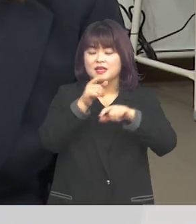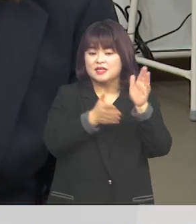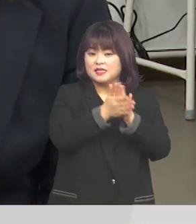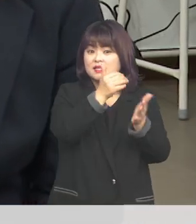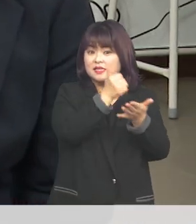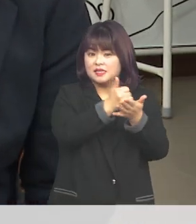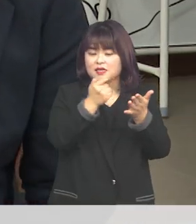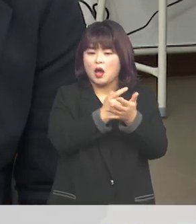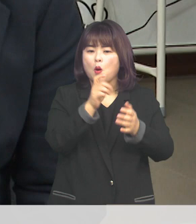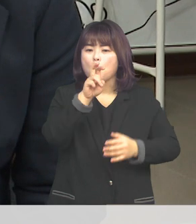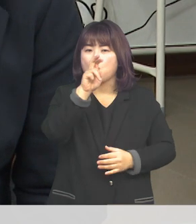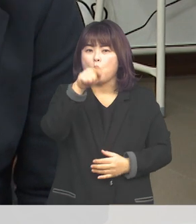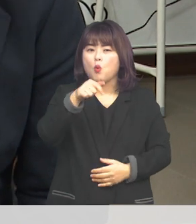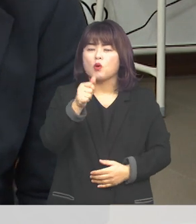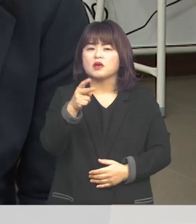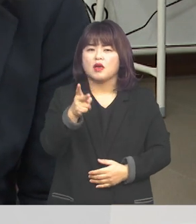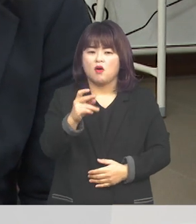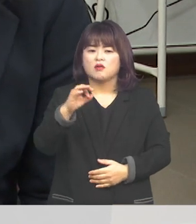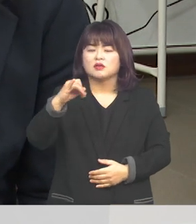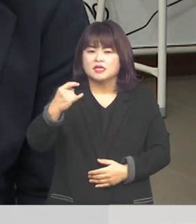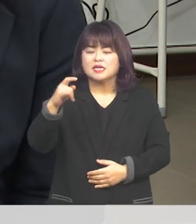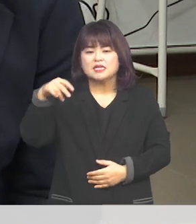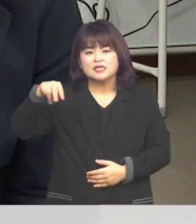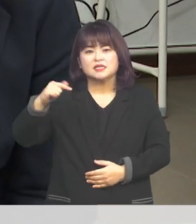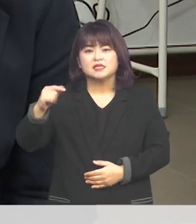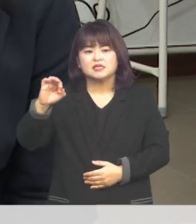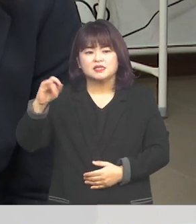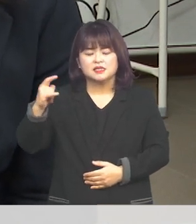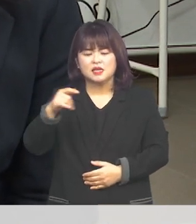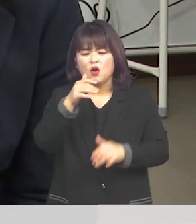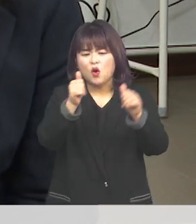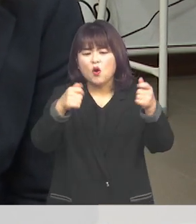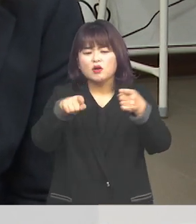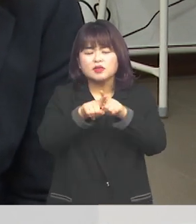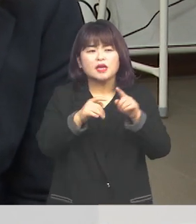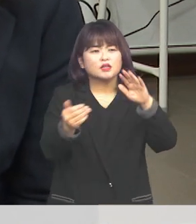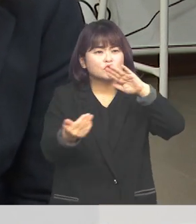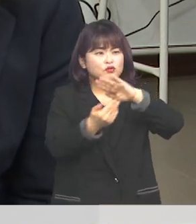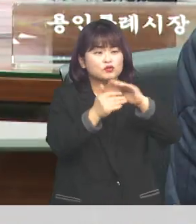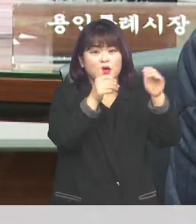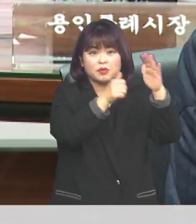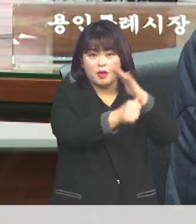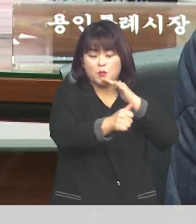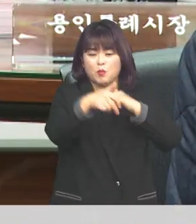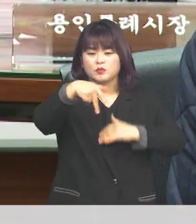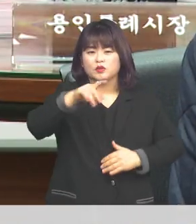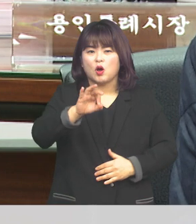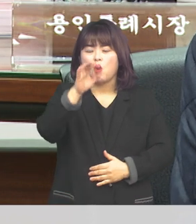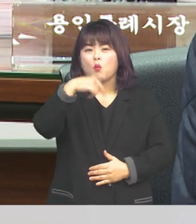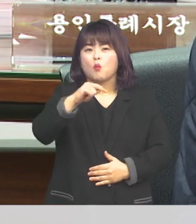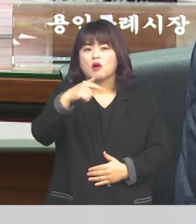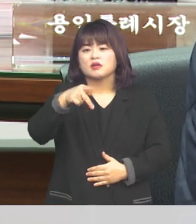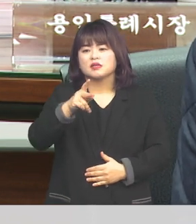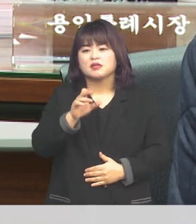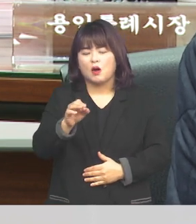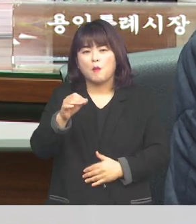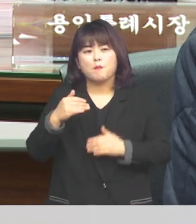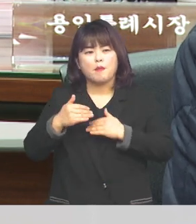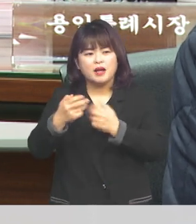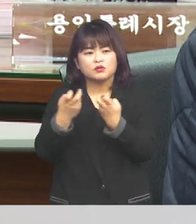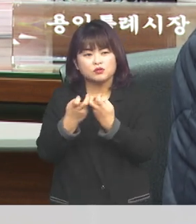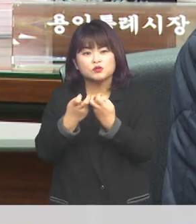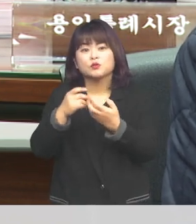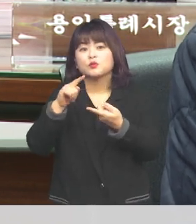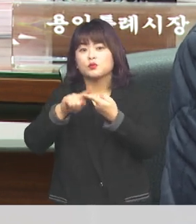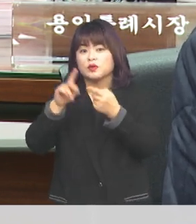이상일 시장과 모경희, 신유진, 이승미 용인교육희망 이루다 공동대표, 정원경